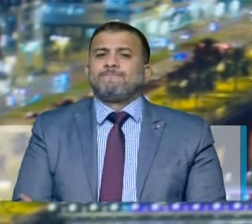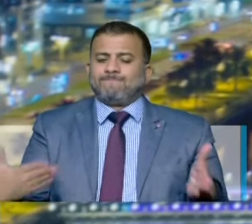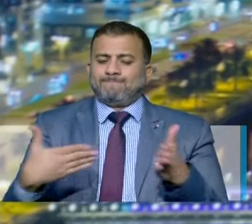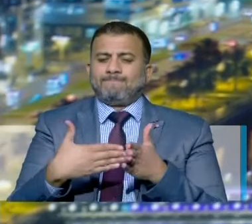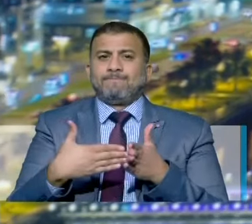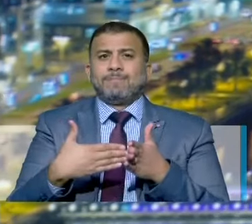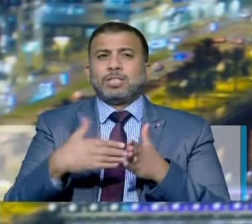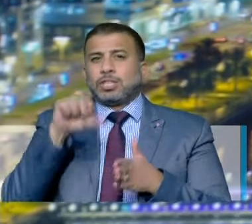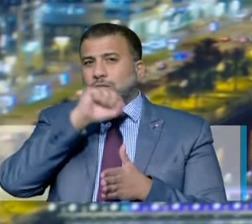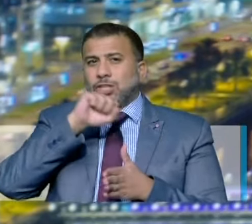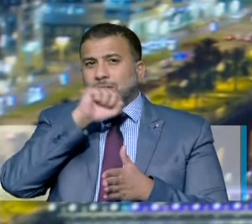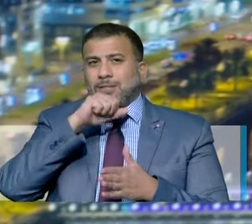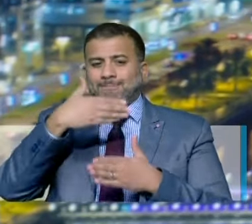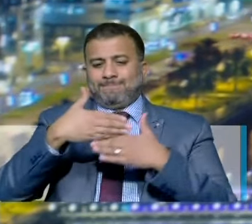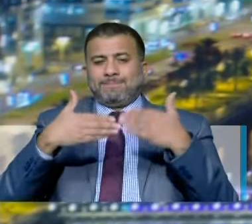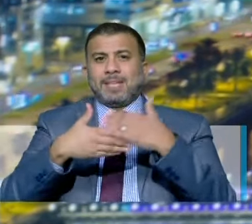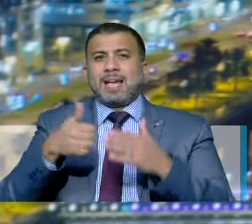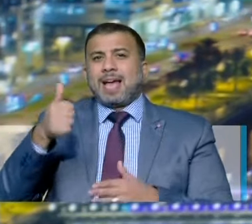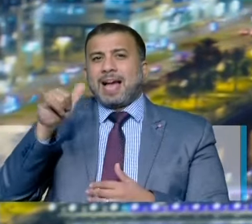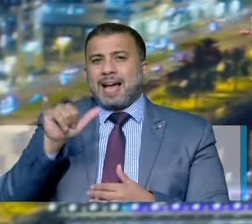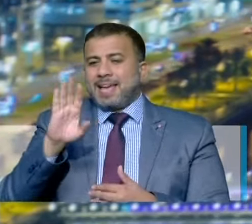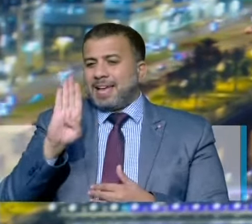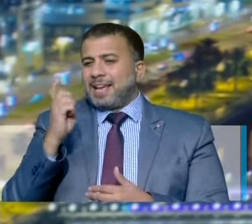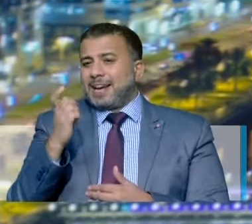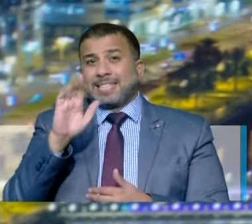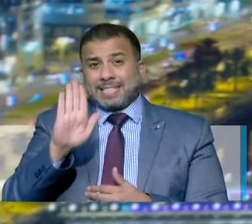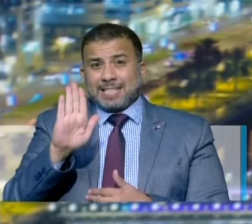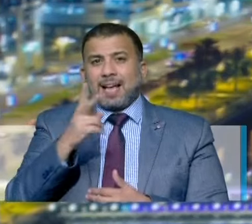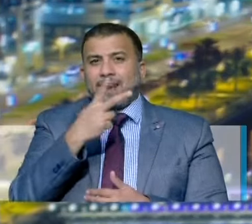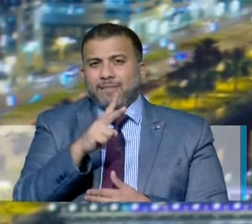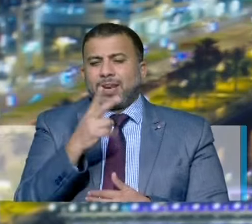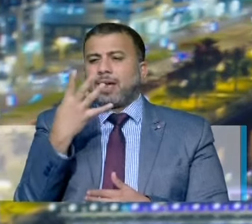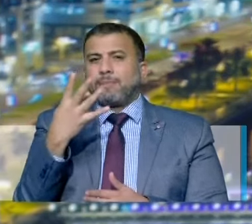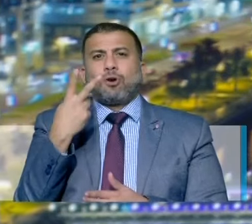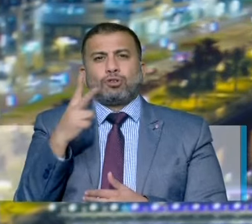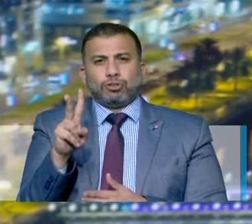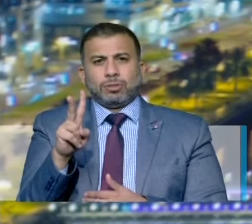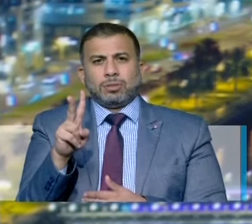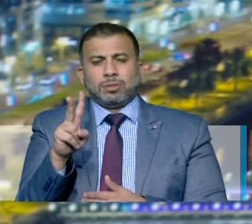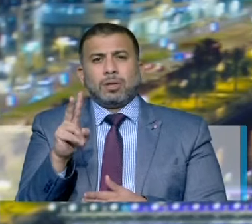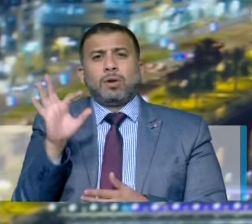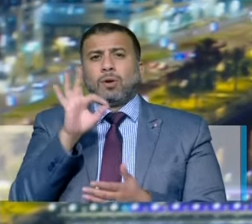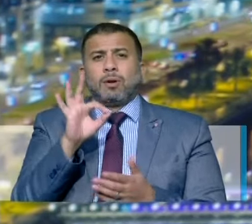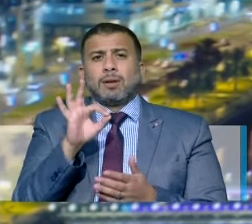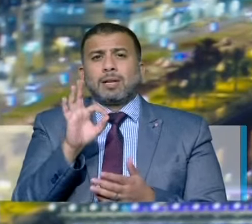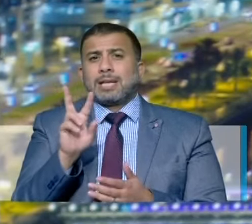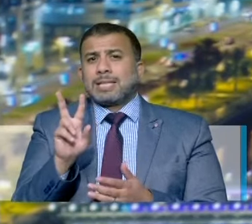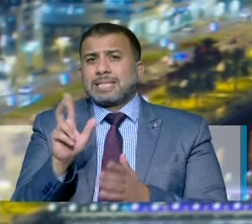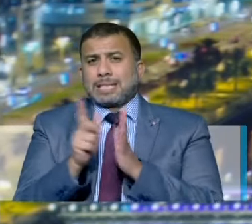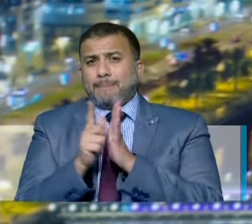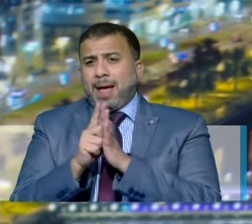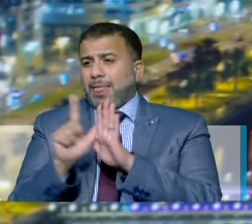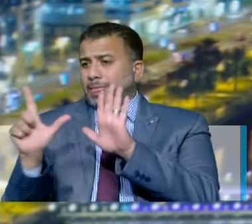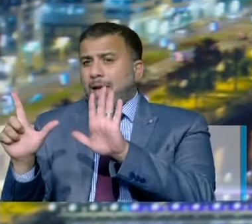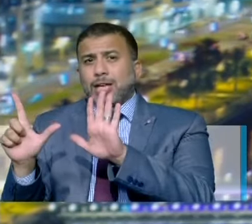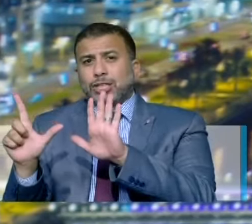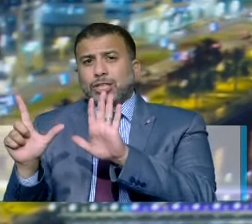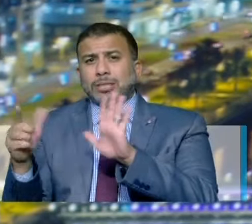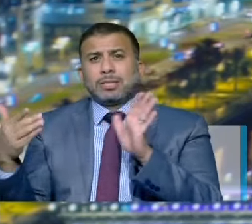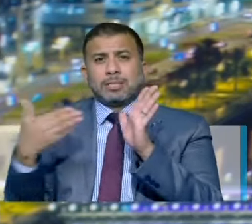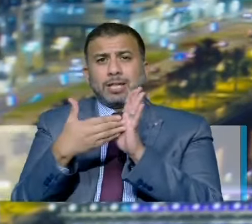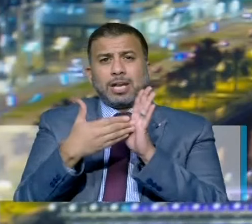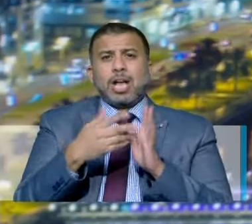اختتم معرض الشارقة العقاري آيكريس 2024 فعالياته التي أقيمت خلال الفترة من